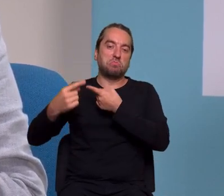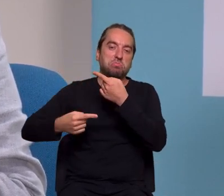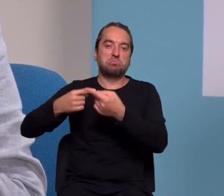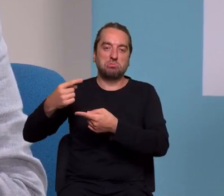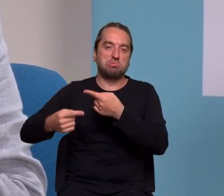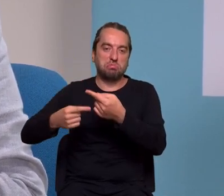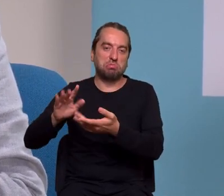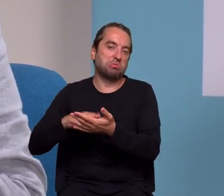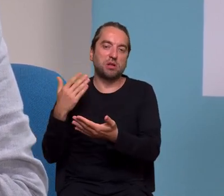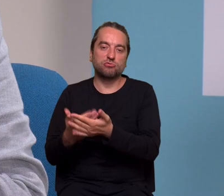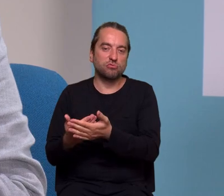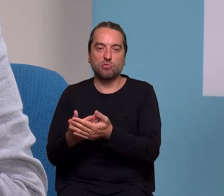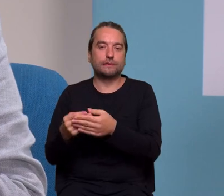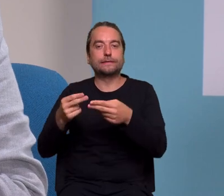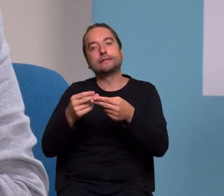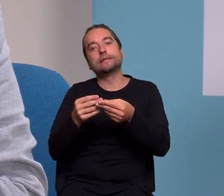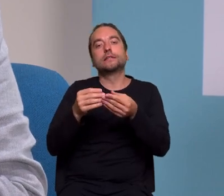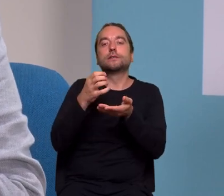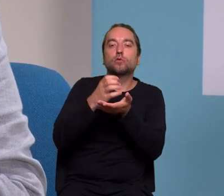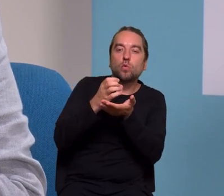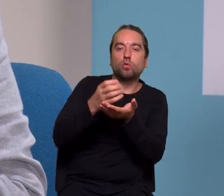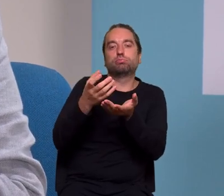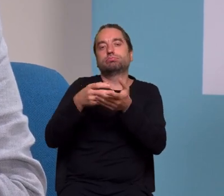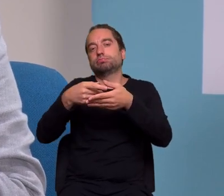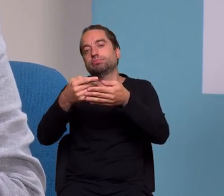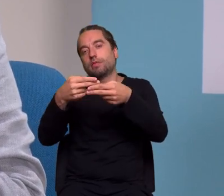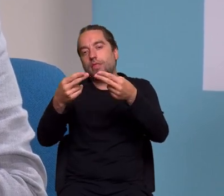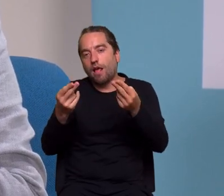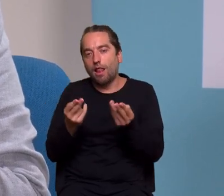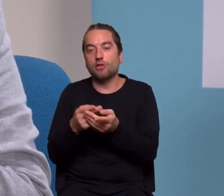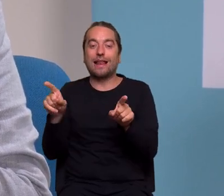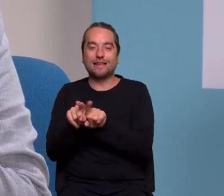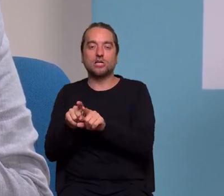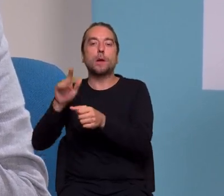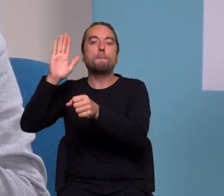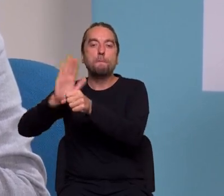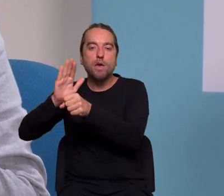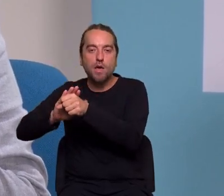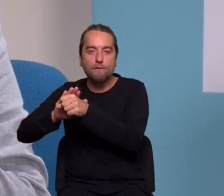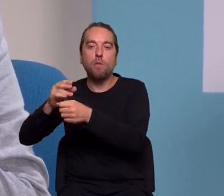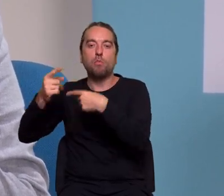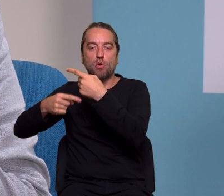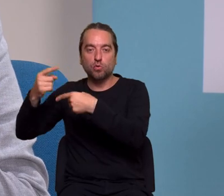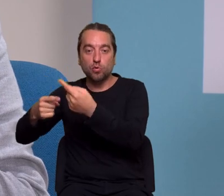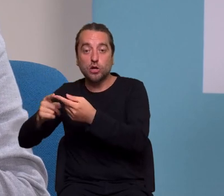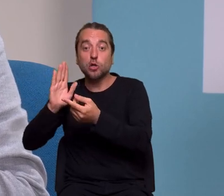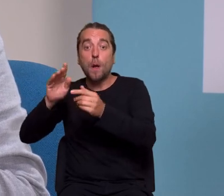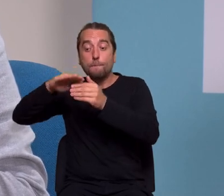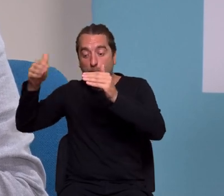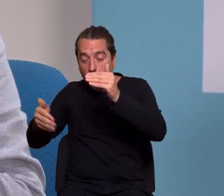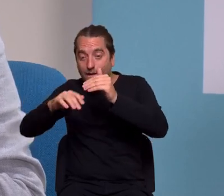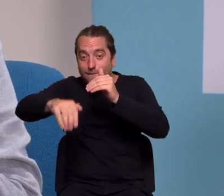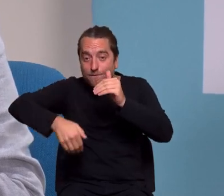przykład ceramikę czy pod browarami można było wykopać